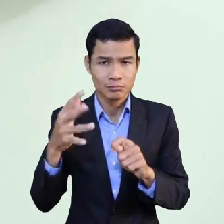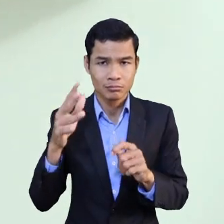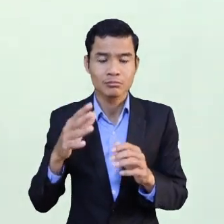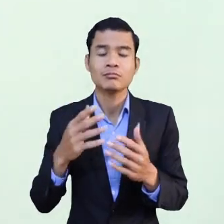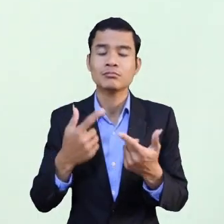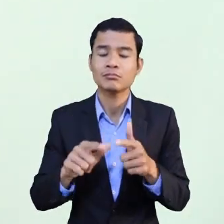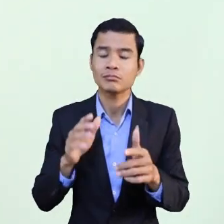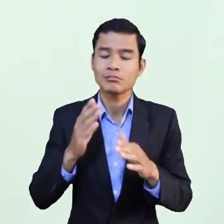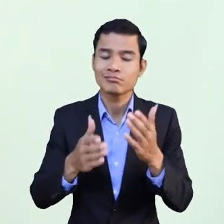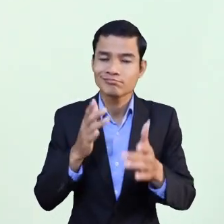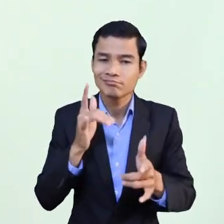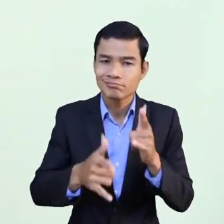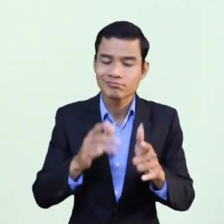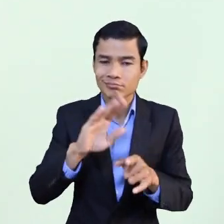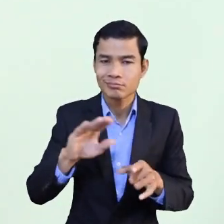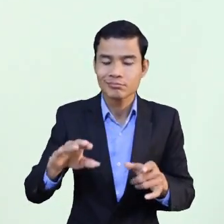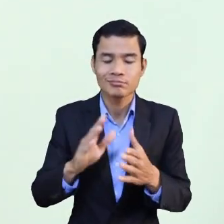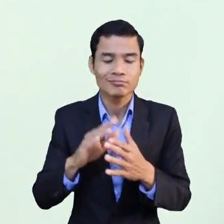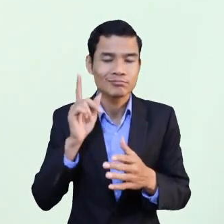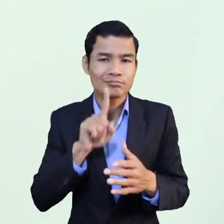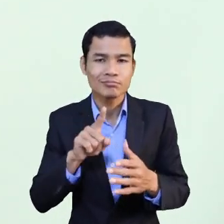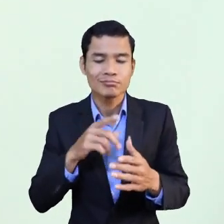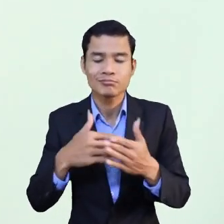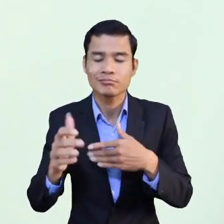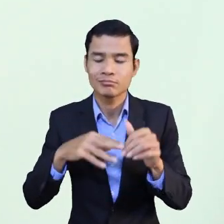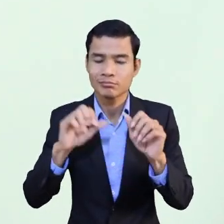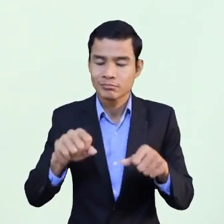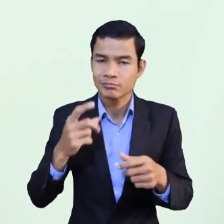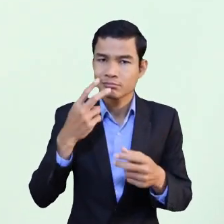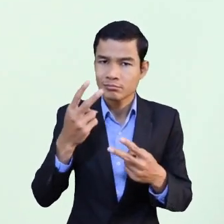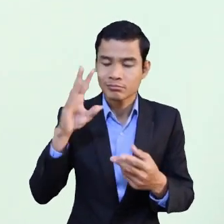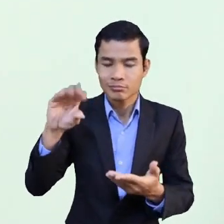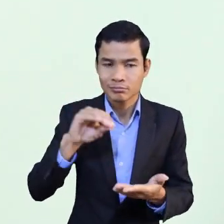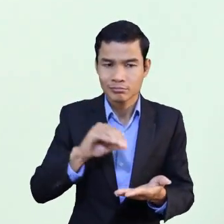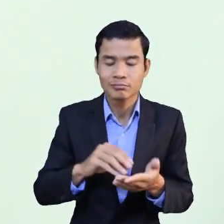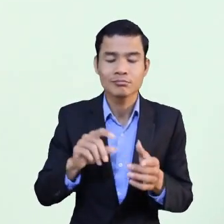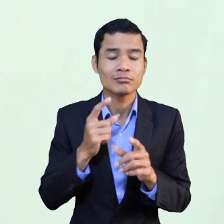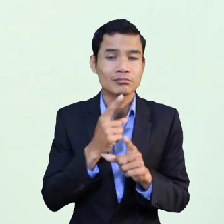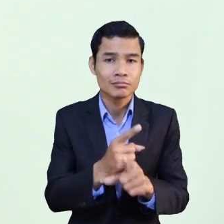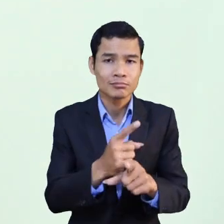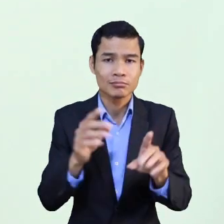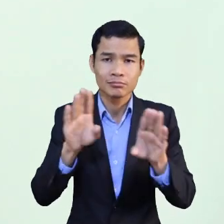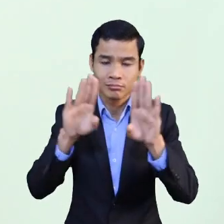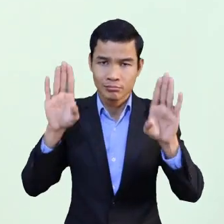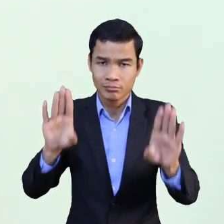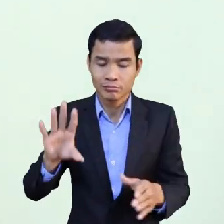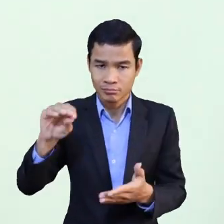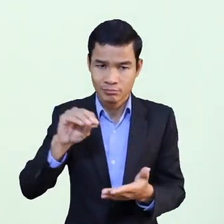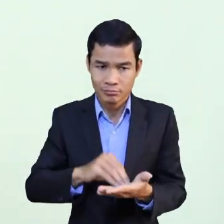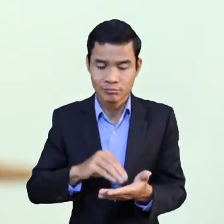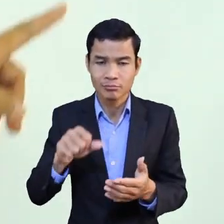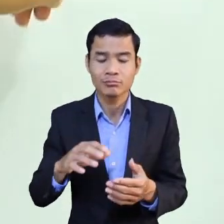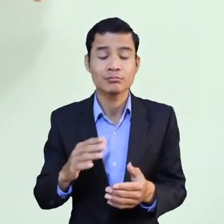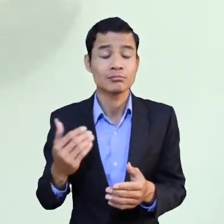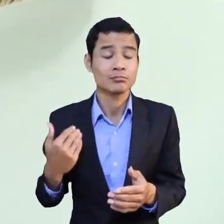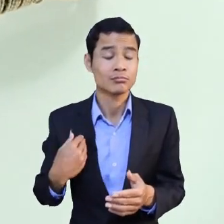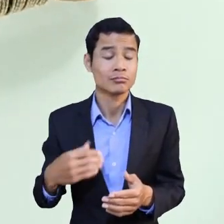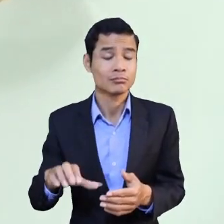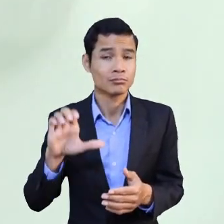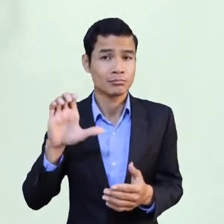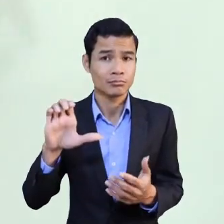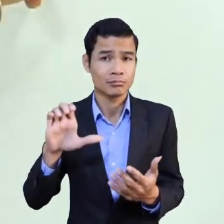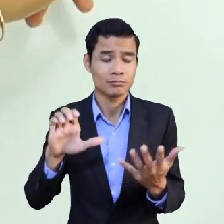បើកូនណាមិនទាន់ត្រឹមត្រូវល្អទេកូនអាចកែតម្រូវឲ្យត្រូវចាទៅតាមអ្នកគ្រូនៅលើក្តារខៀនណាយ៉ាងឆេគឺមានអក្សរ